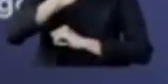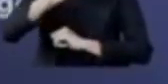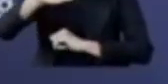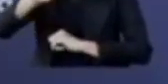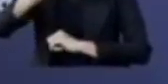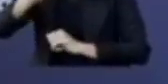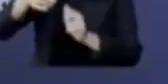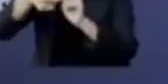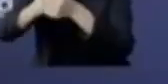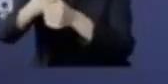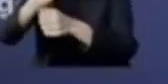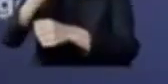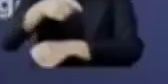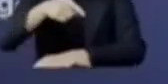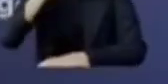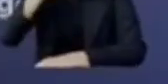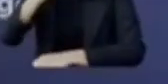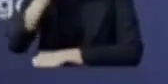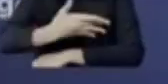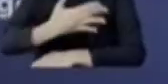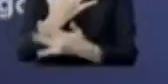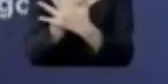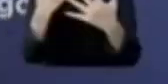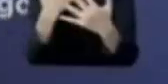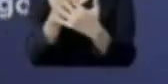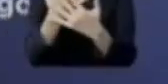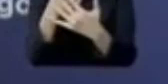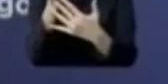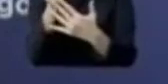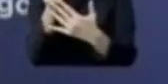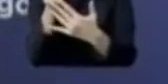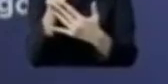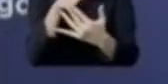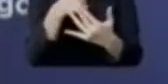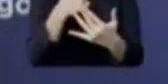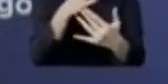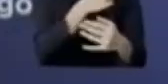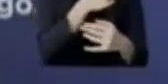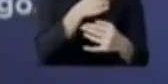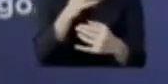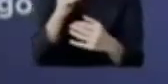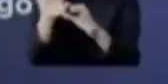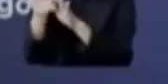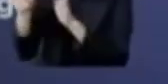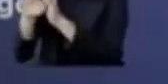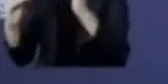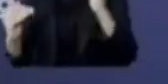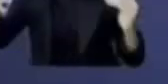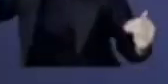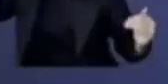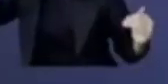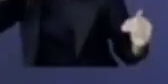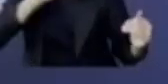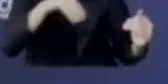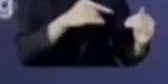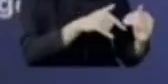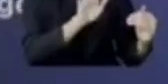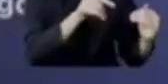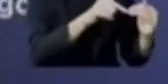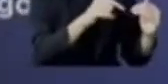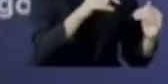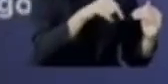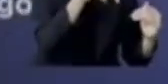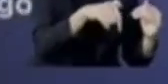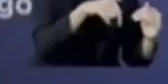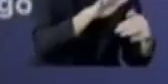21.353 tes per 1 juta penduduk, kita masih berada di bawahnya. Namun sekali lagi, ini adalah